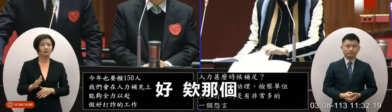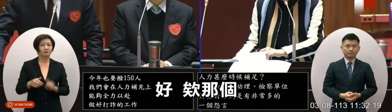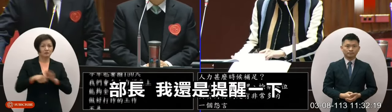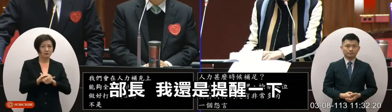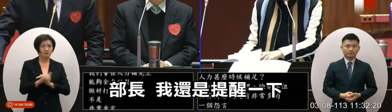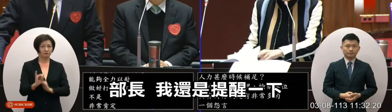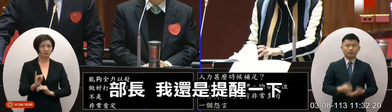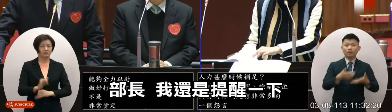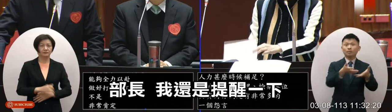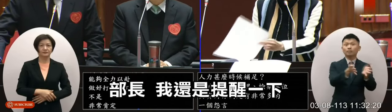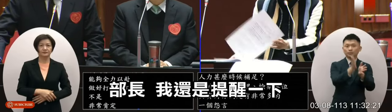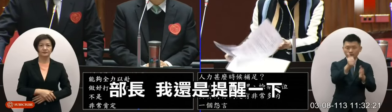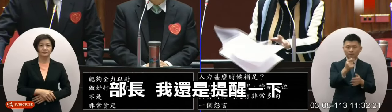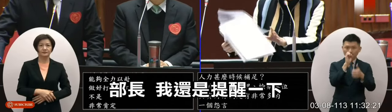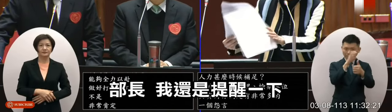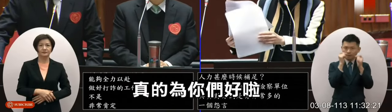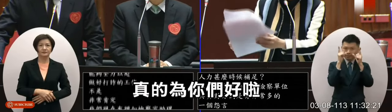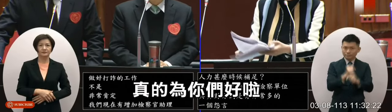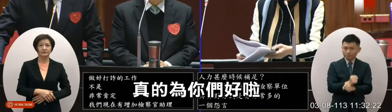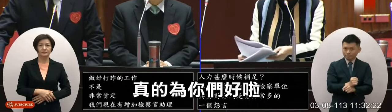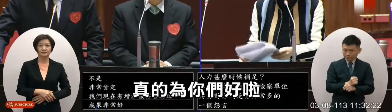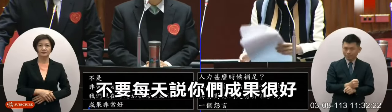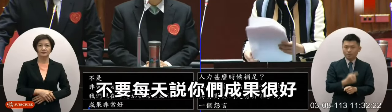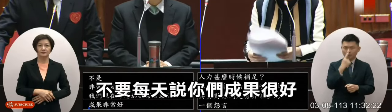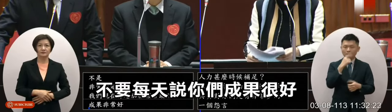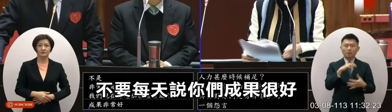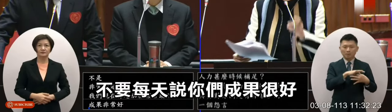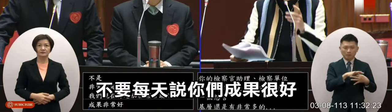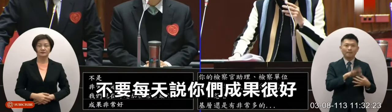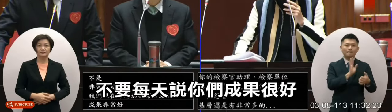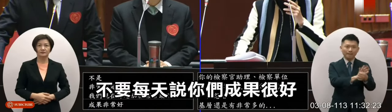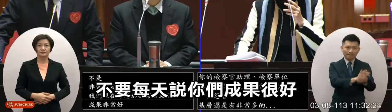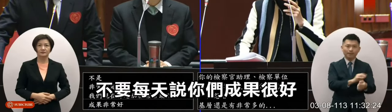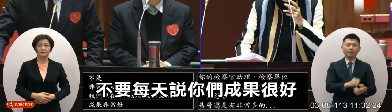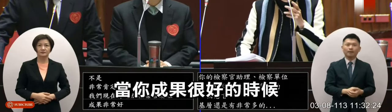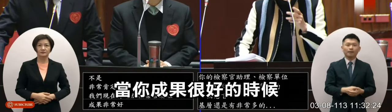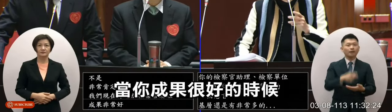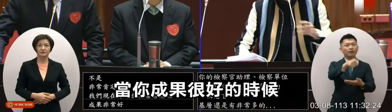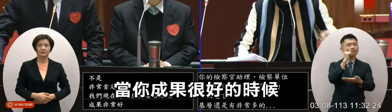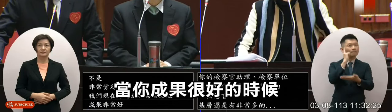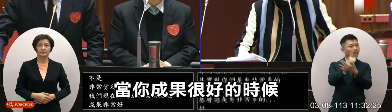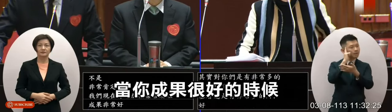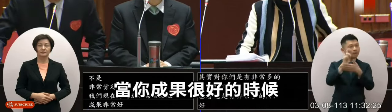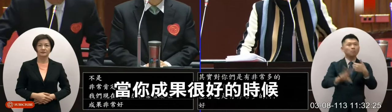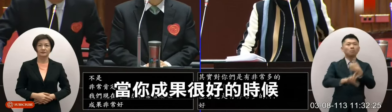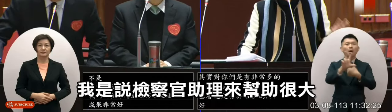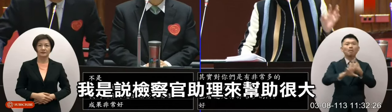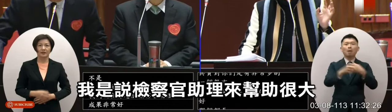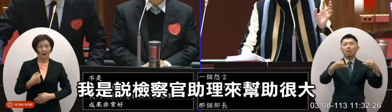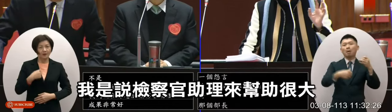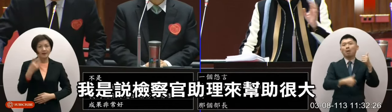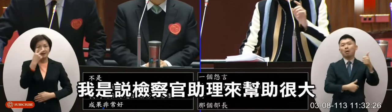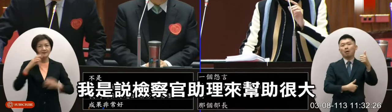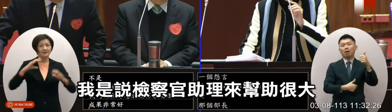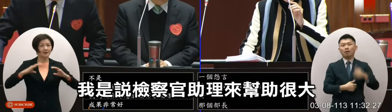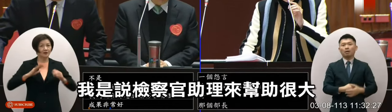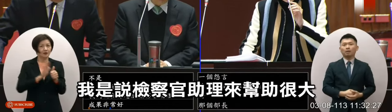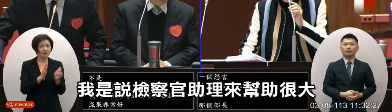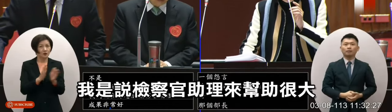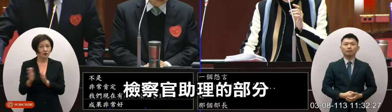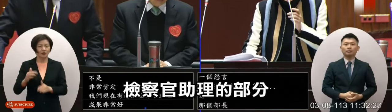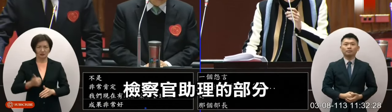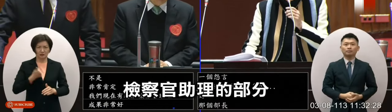那个部长，我还是提醒一下哈，真的为你们好了，不要每天说你们成果很好。当你成果了很好的时 候，我是说检察官助理来帮